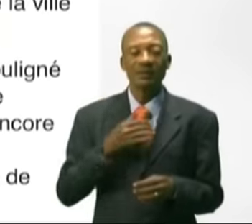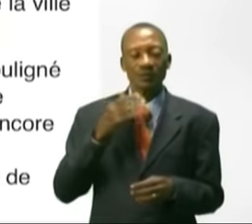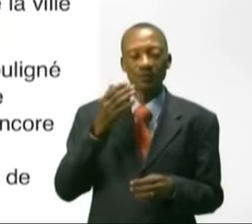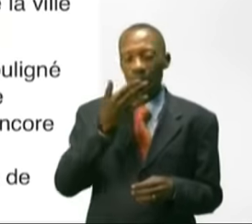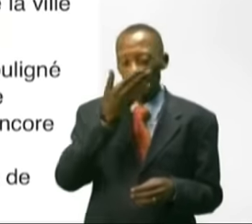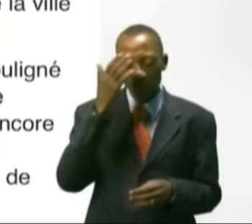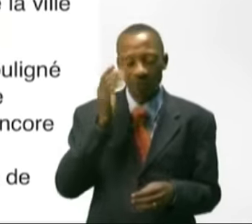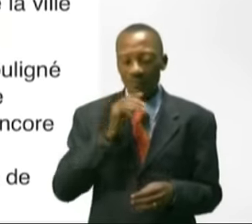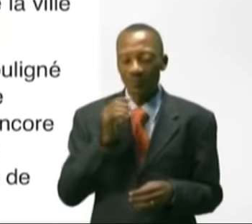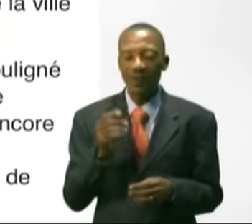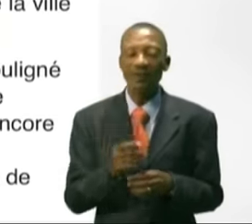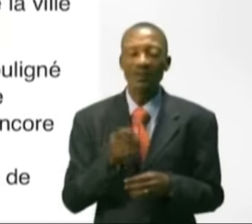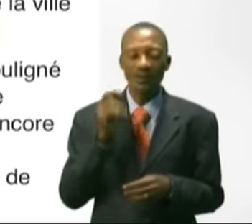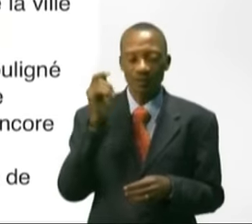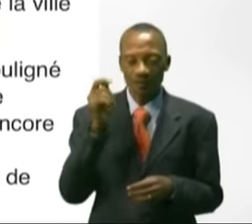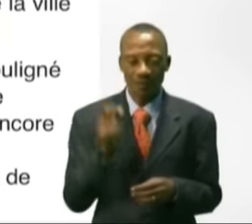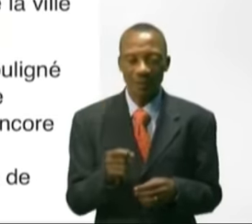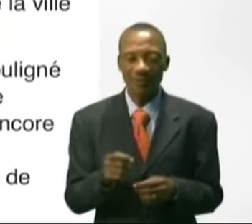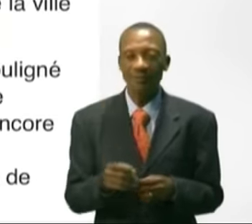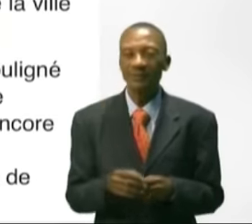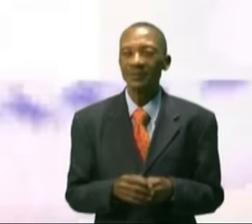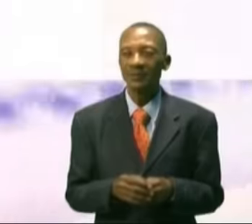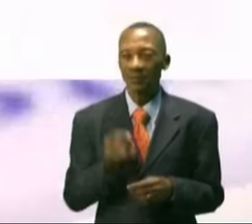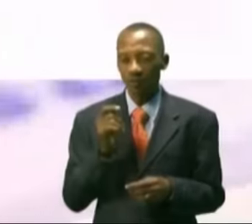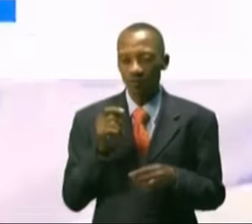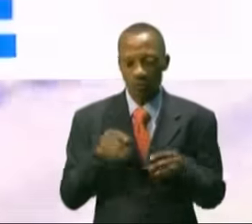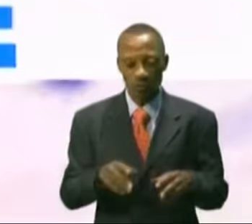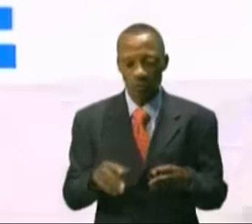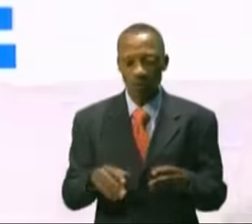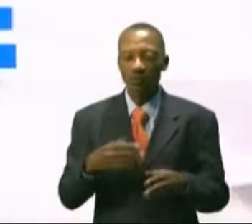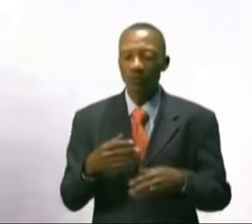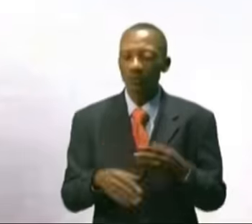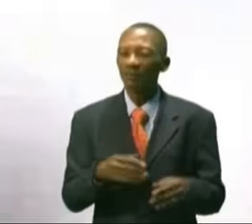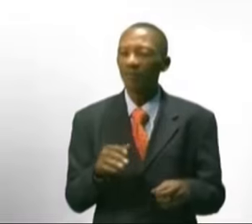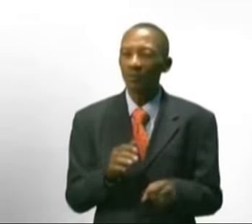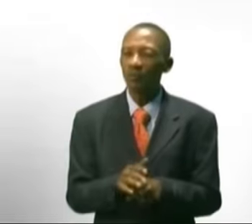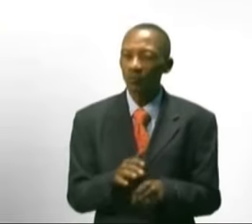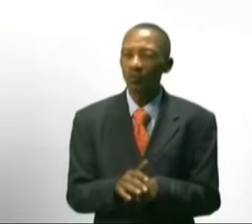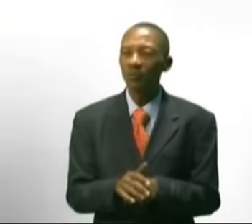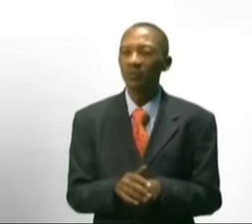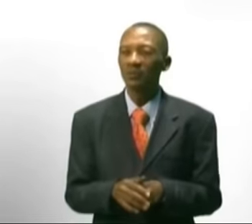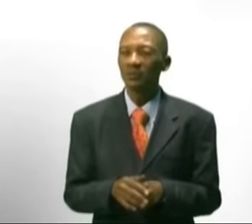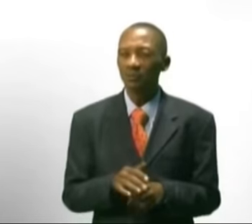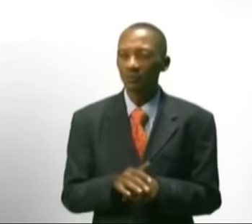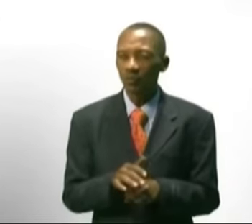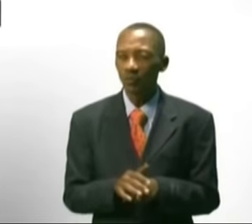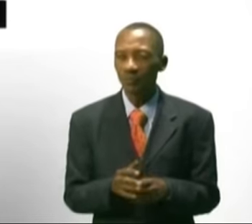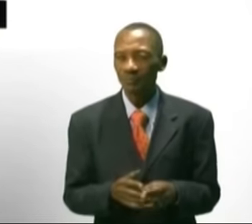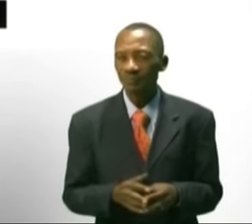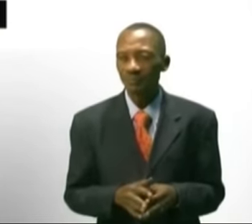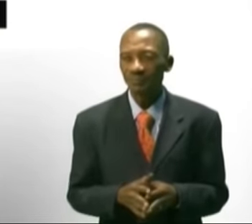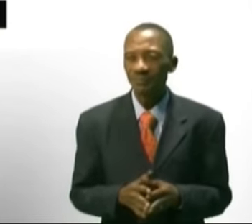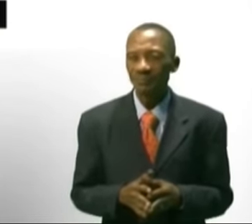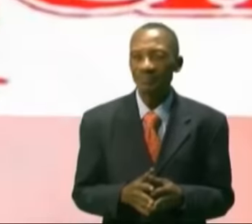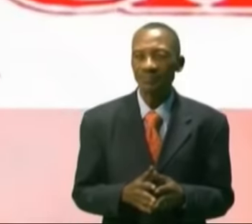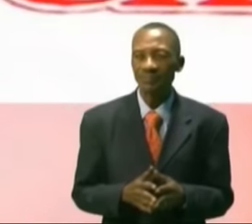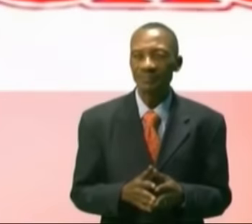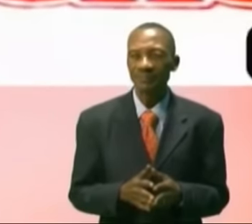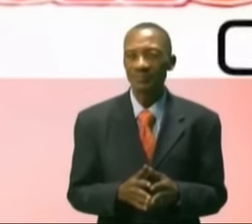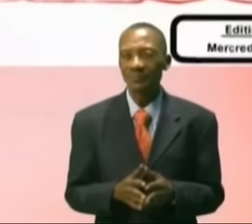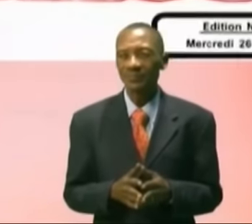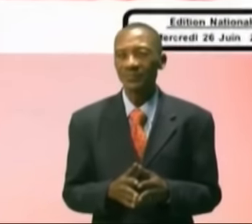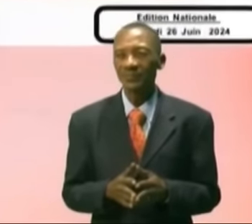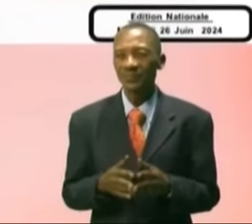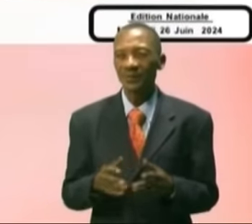km de la ville de Goma, chef-lieu du Nord Kivu. Le Monkeypox déclaré dans le Nord Kivu annonce